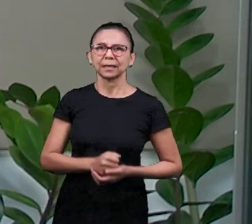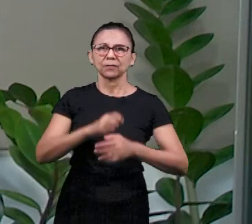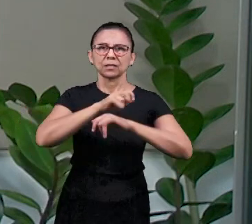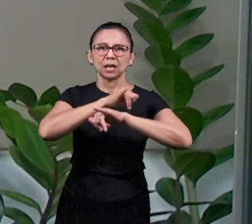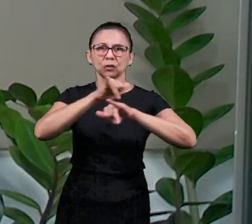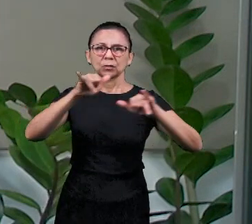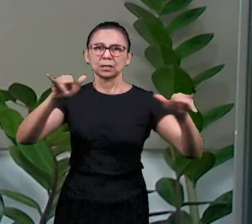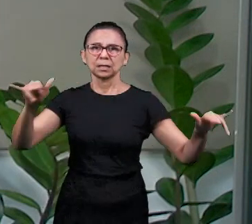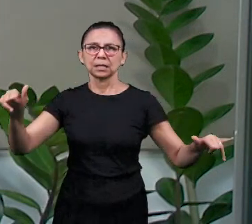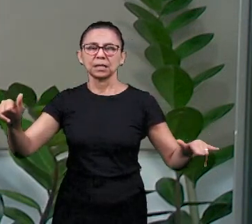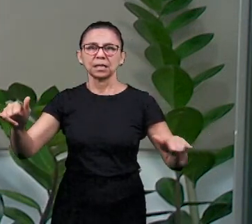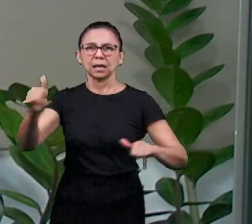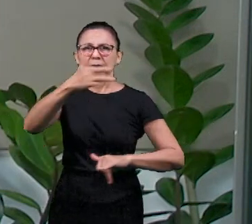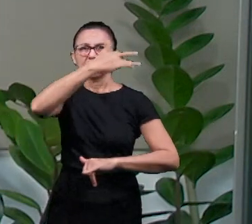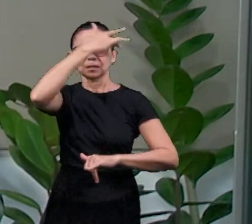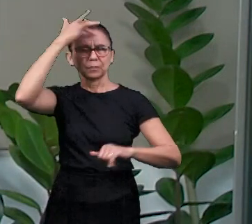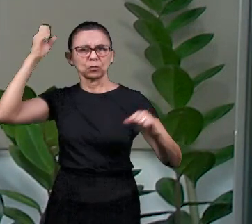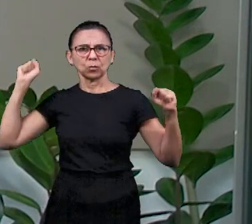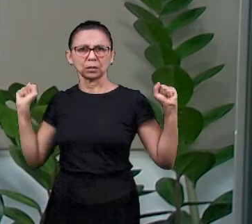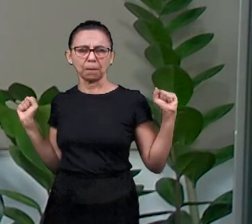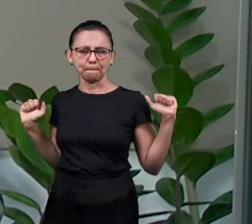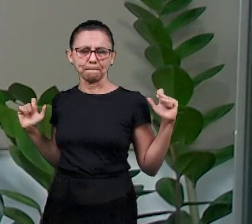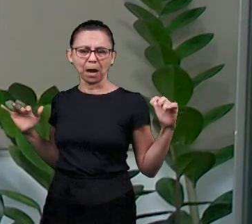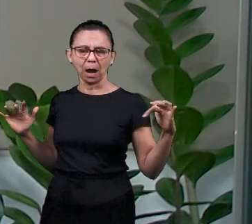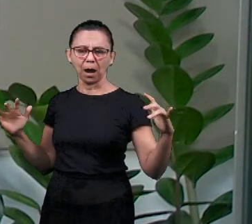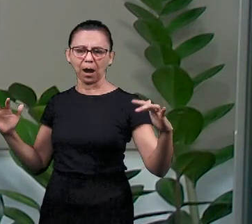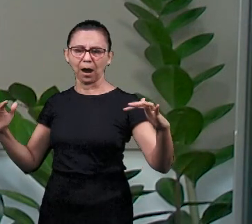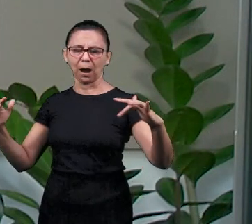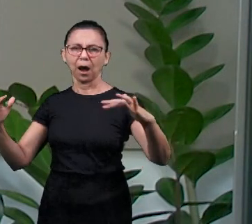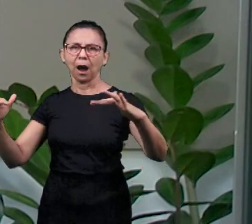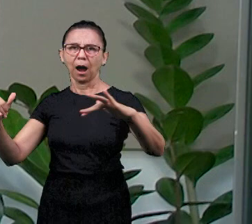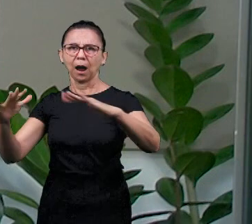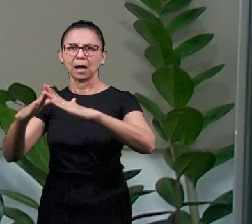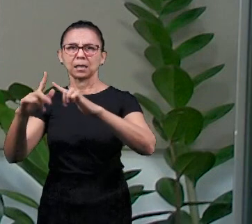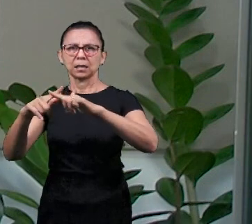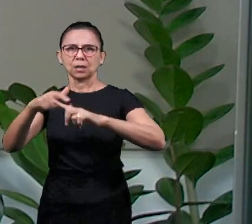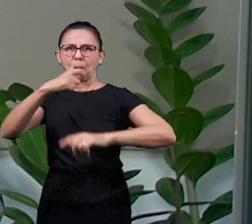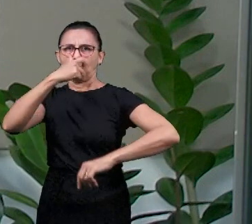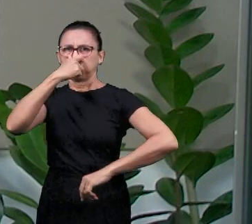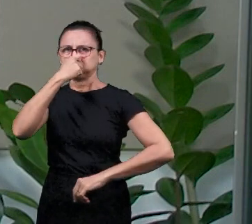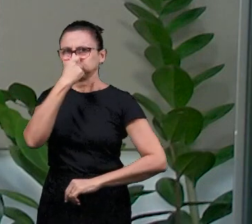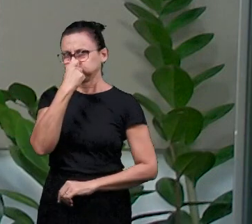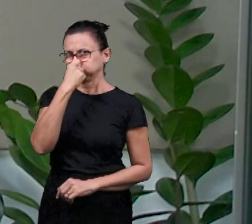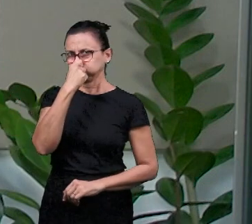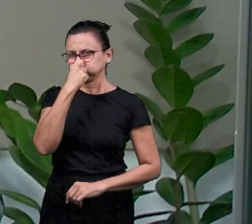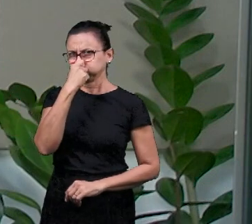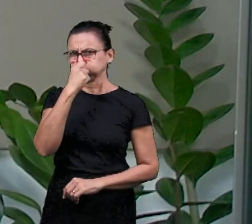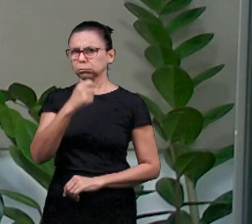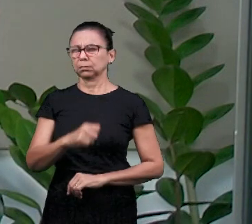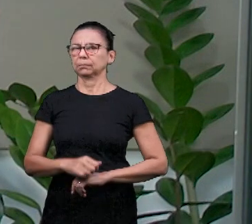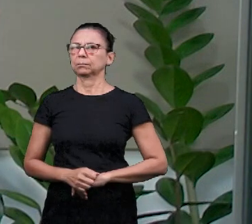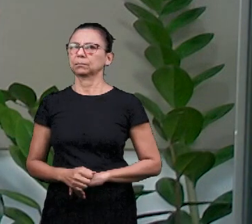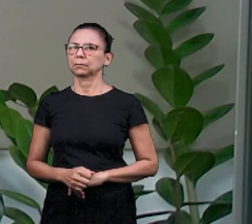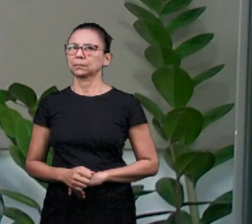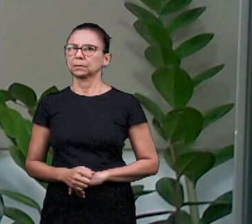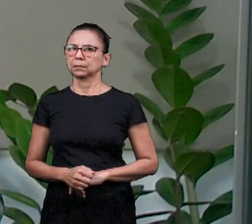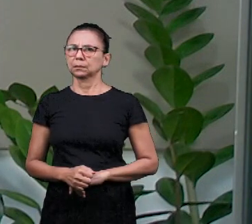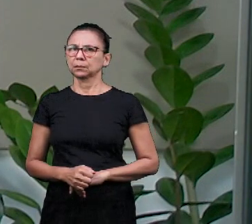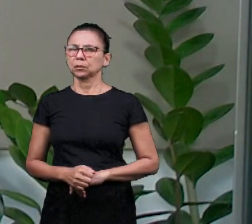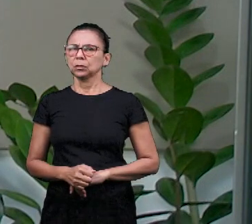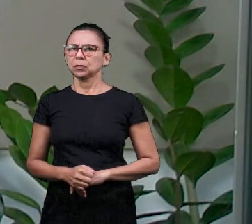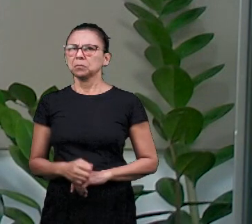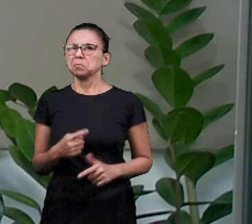la Sainte Seine. Comme si cela allait nettoyer le péché. Cela n'est pas vrai. Personne ne soit privé de la grâce de Dieu